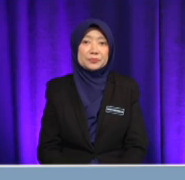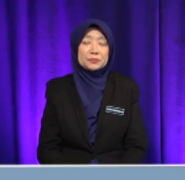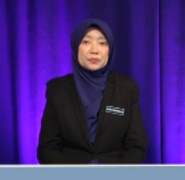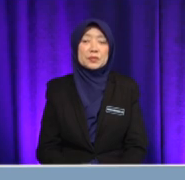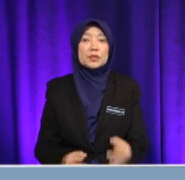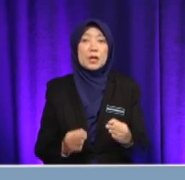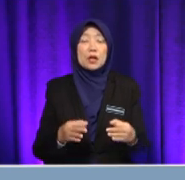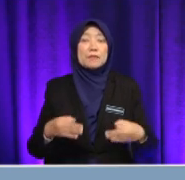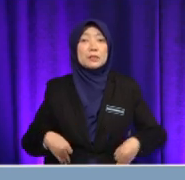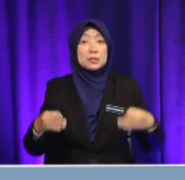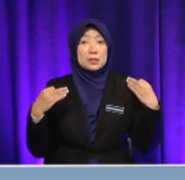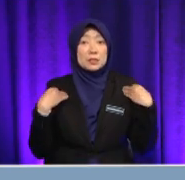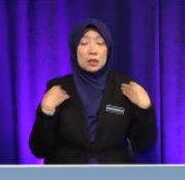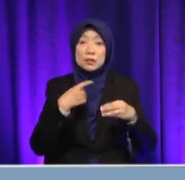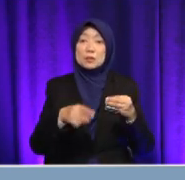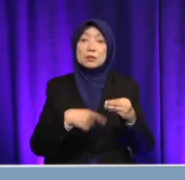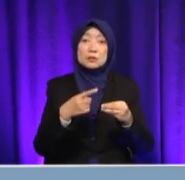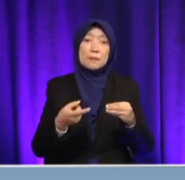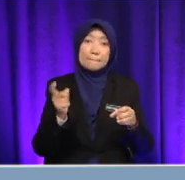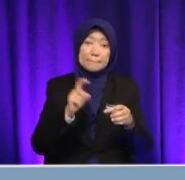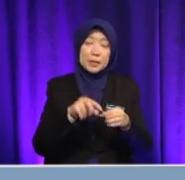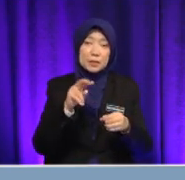berkaitan dengan anggota badan